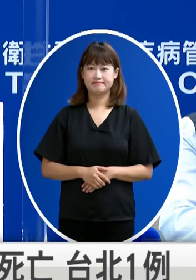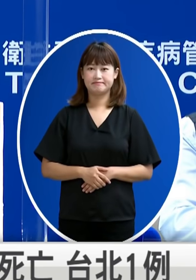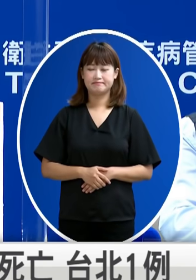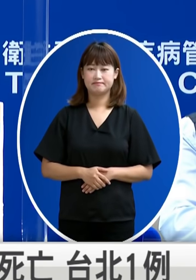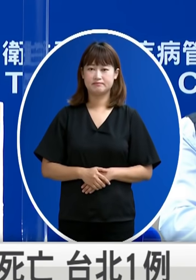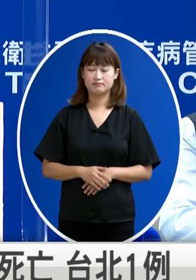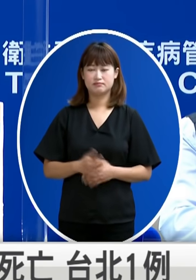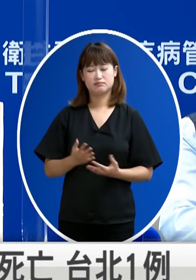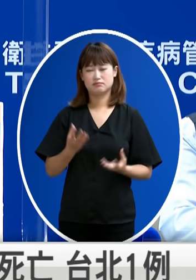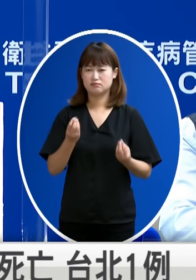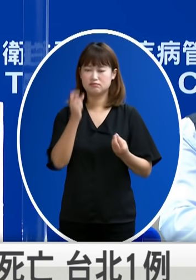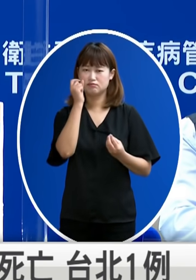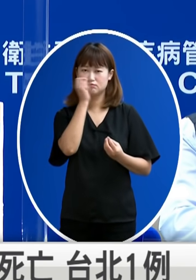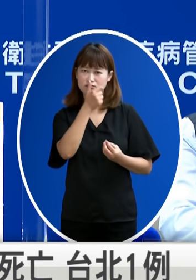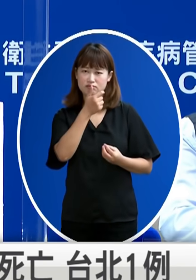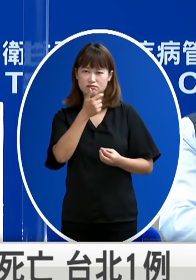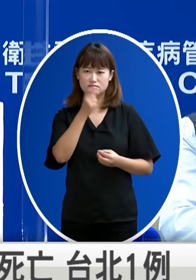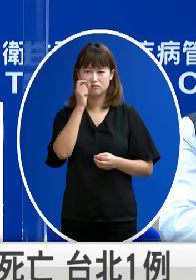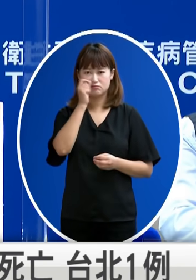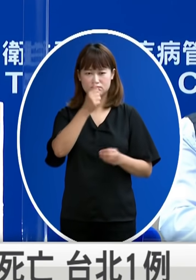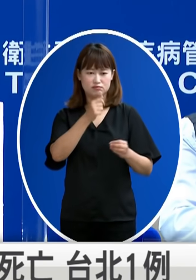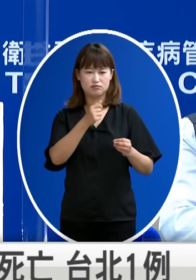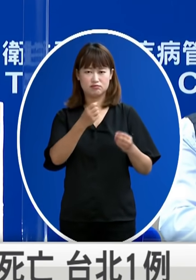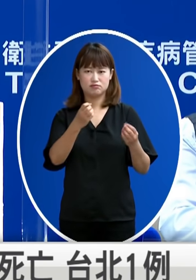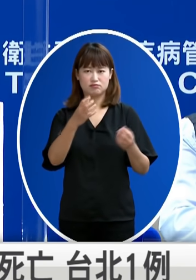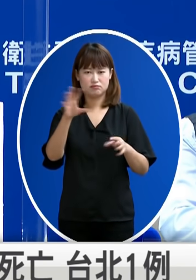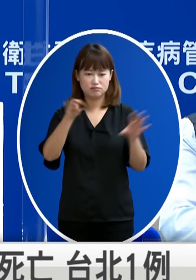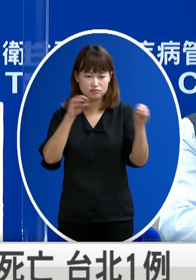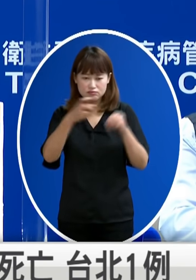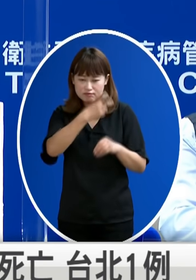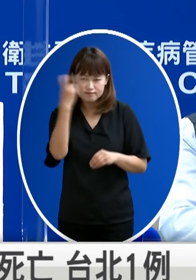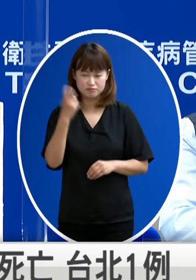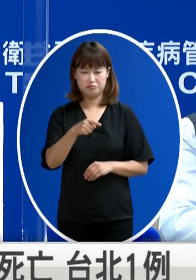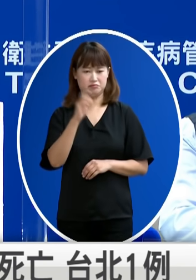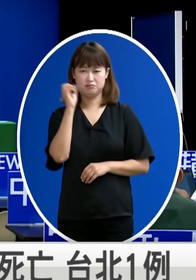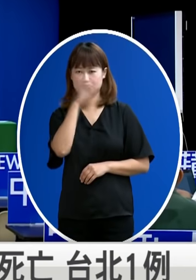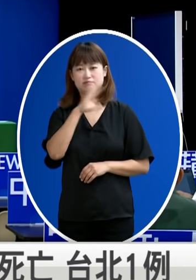那并没有什么特别的数据显示这样一个不好的情况。